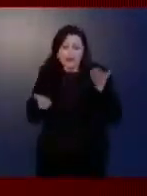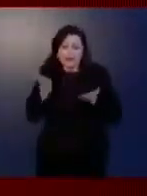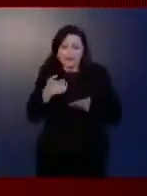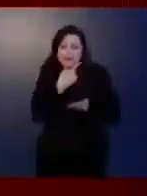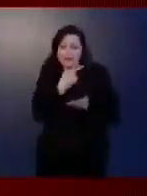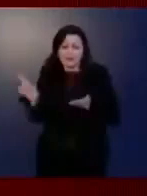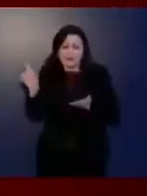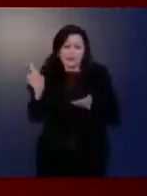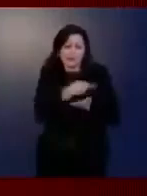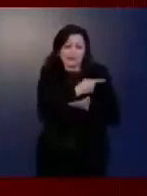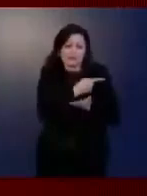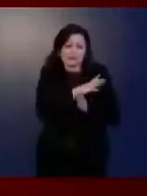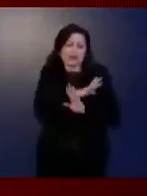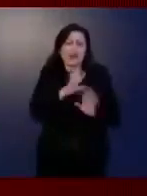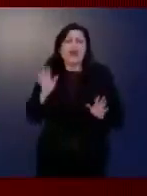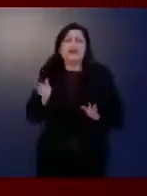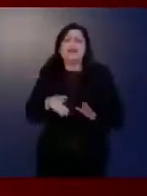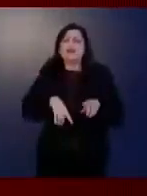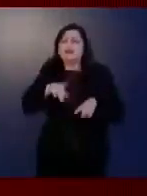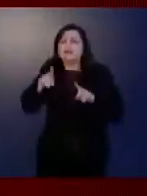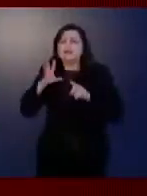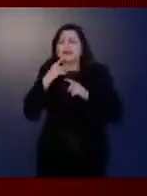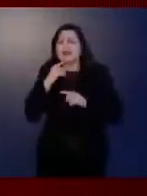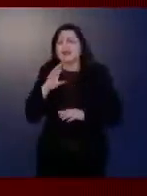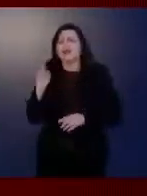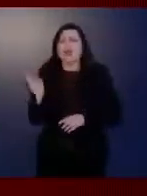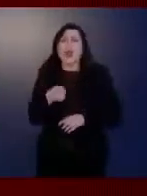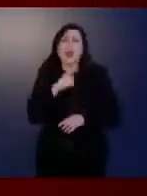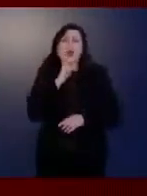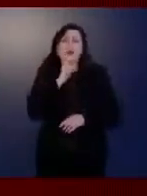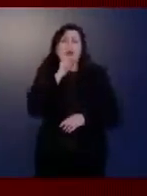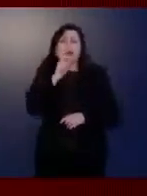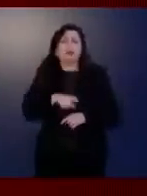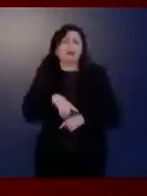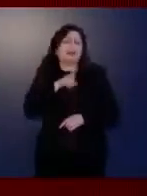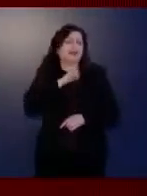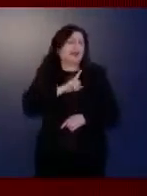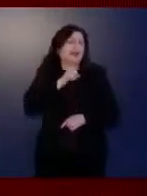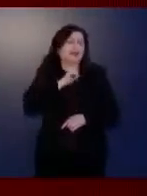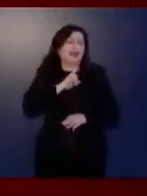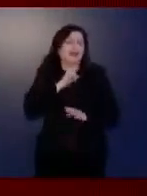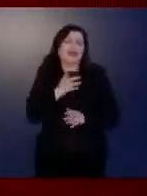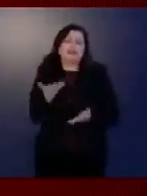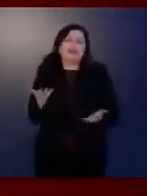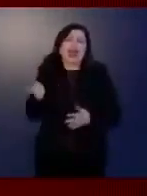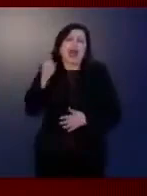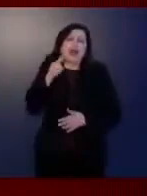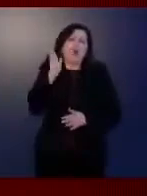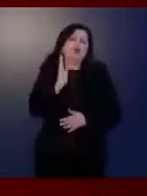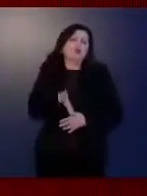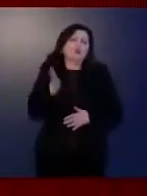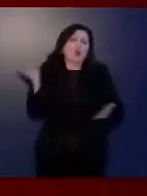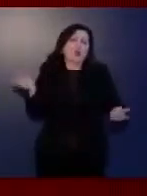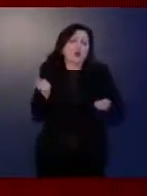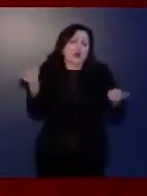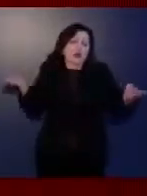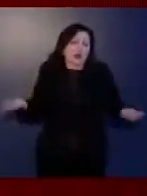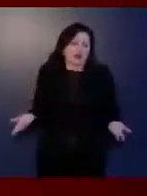όλους όσους λένε όλοι οι ίδιοι είμαστε, τι άλλο μπορεί να γίνει, τι άλλο μπορεί να κάνει